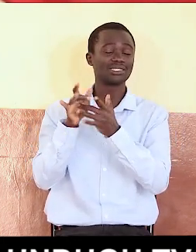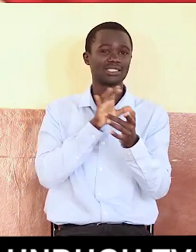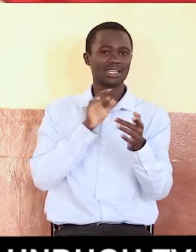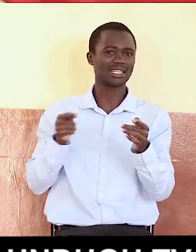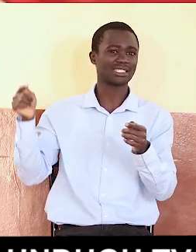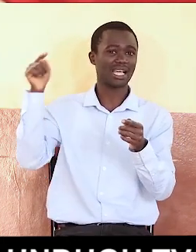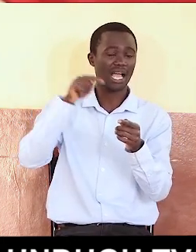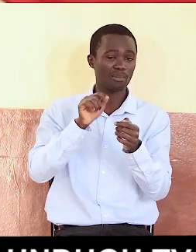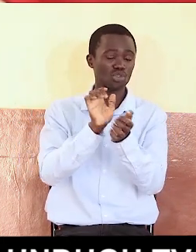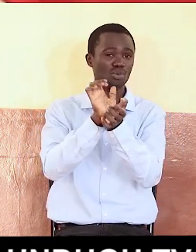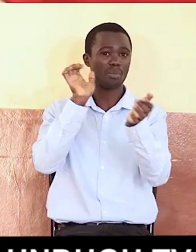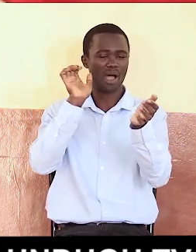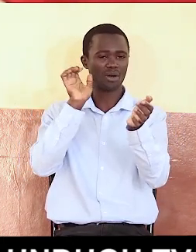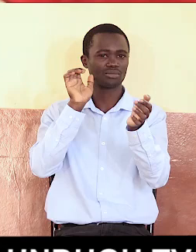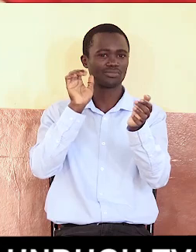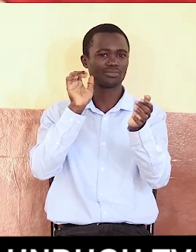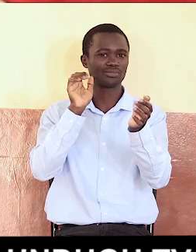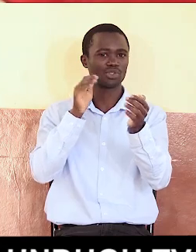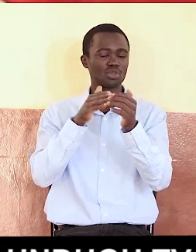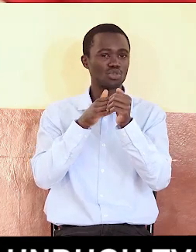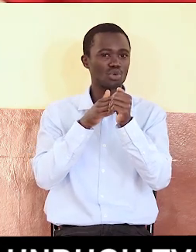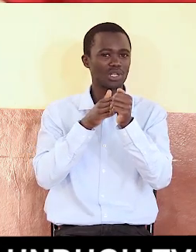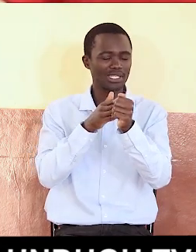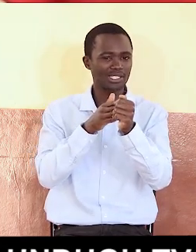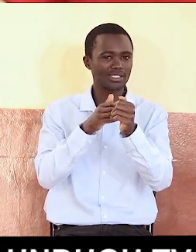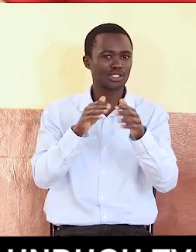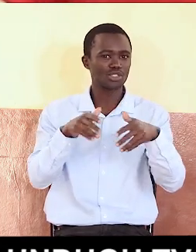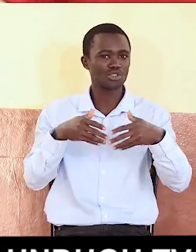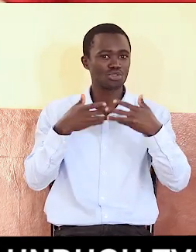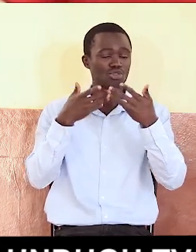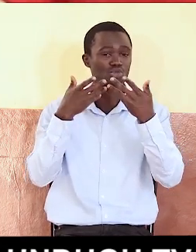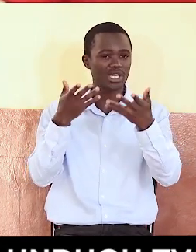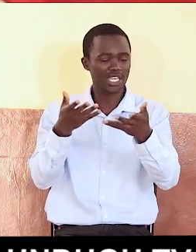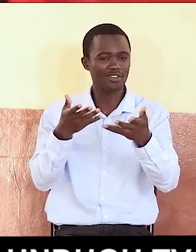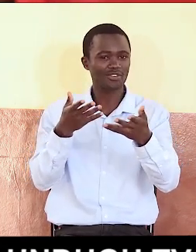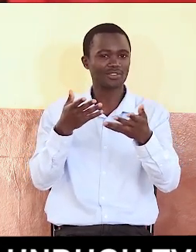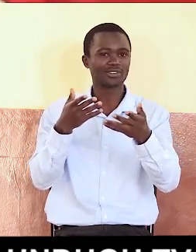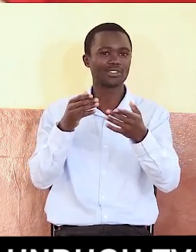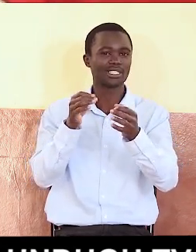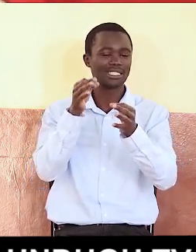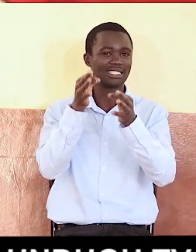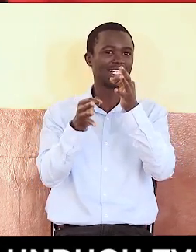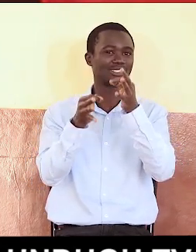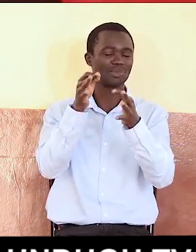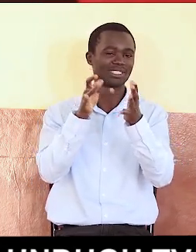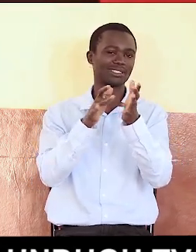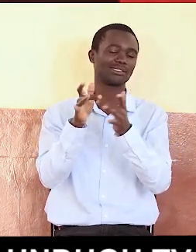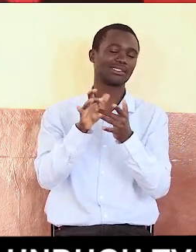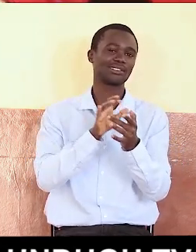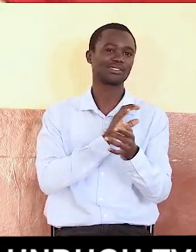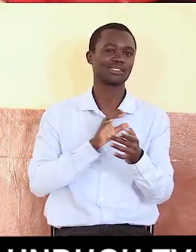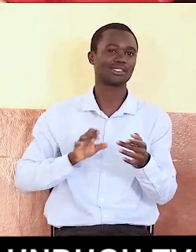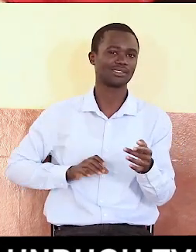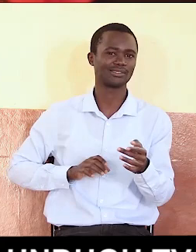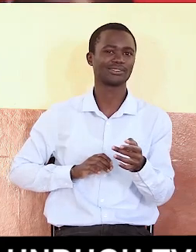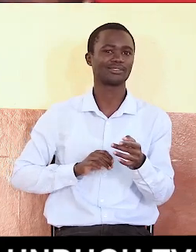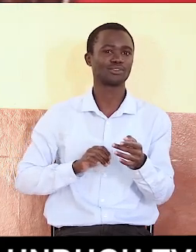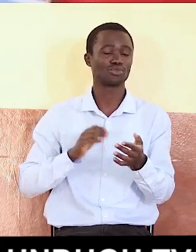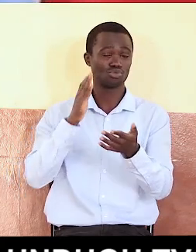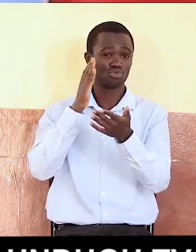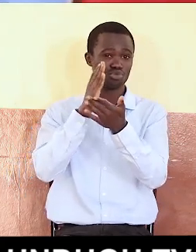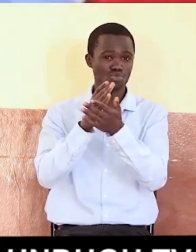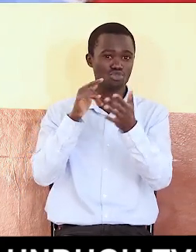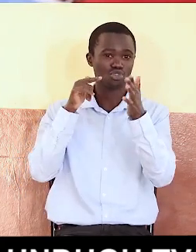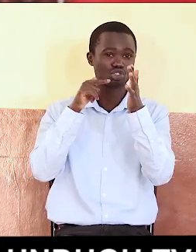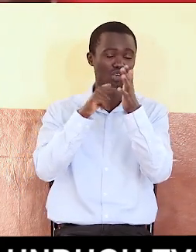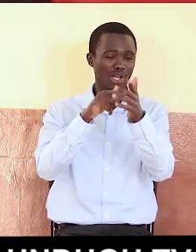aweze kumuelekeza atoe uamuzi wake mwenyewe. Hii inatuelekeza ya kwamba ukiwa